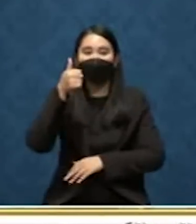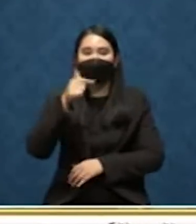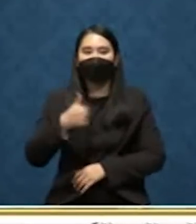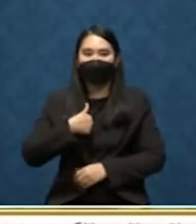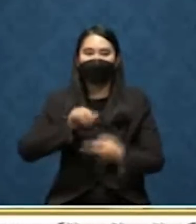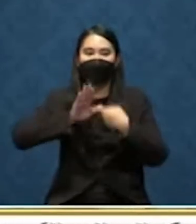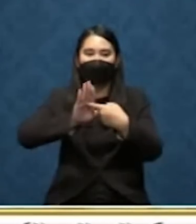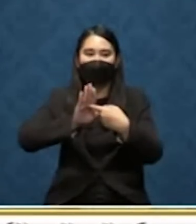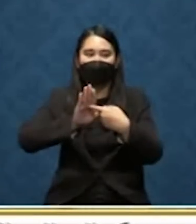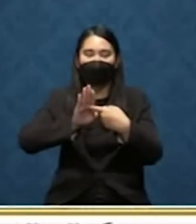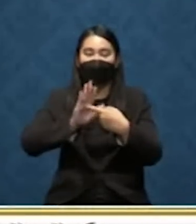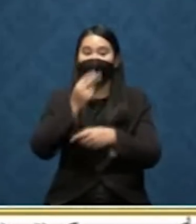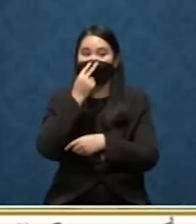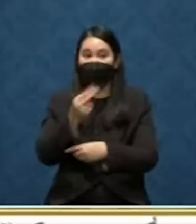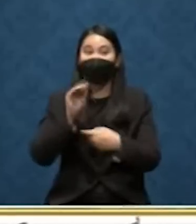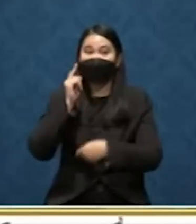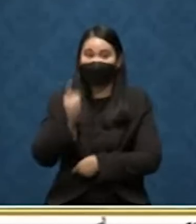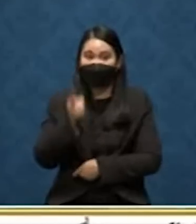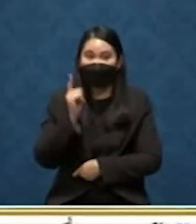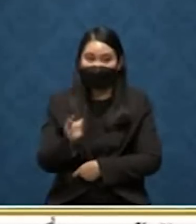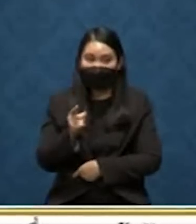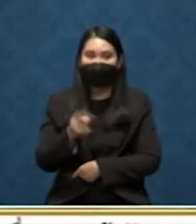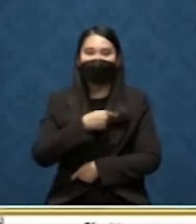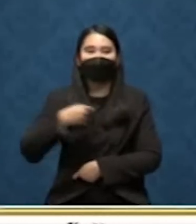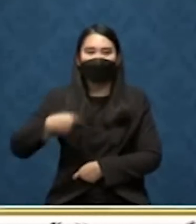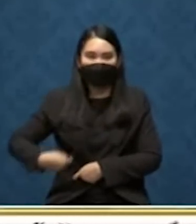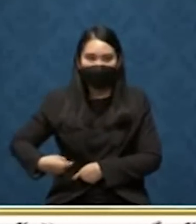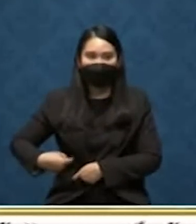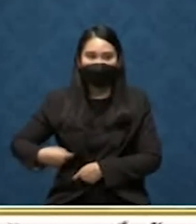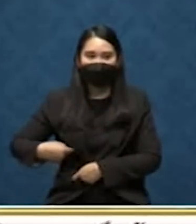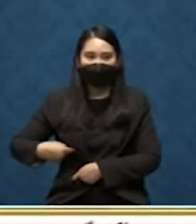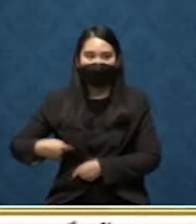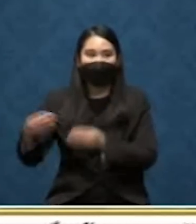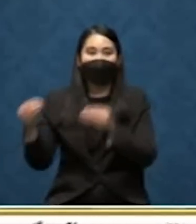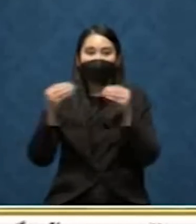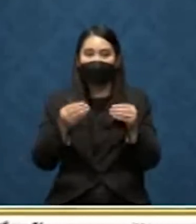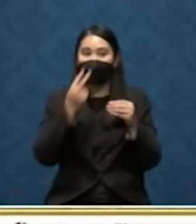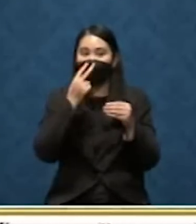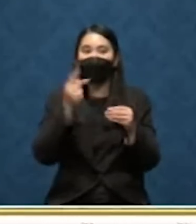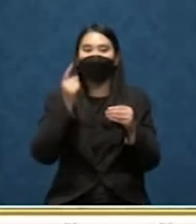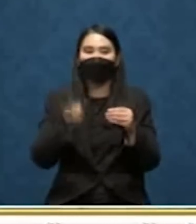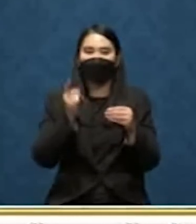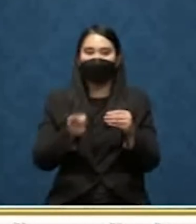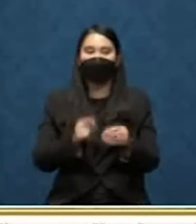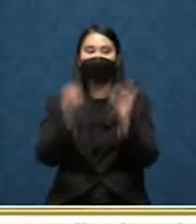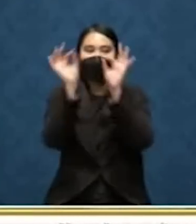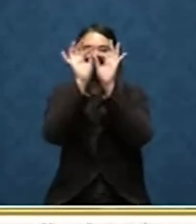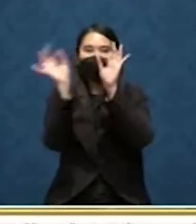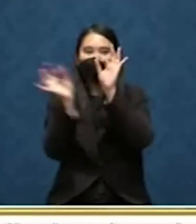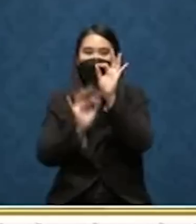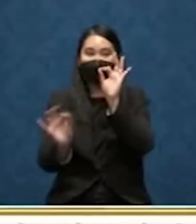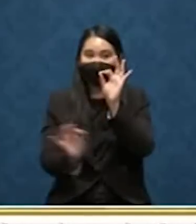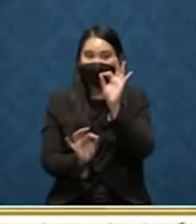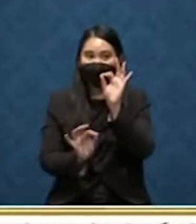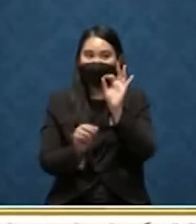มีตัวอย่างของจริงส่งมาจากประเทศจีนมาให้ดูกในวันนี้เลยครับเนือหาของอยู่สิ